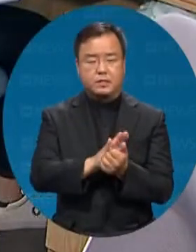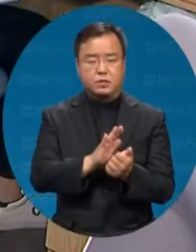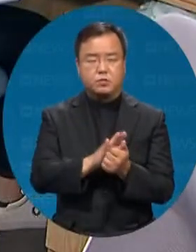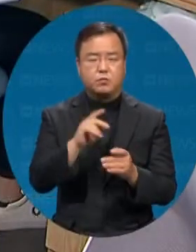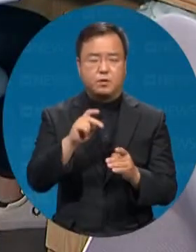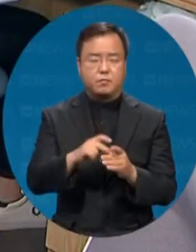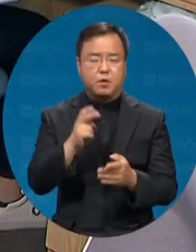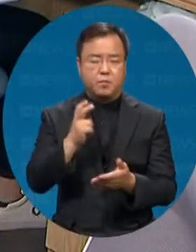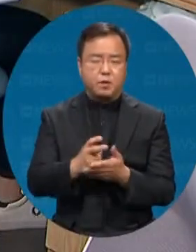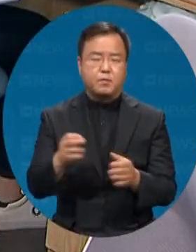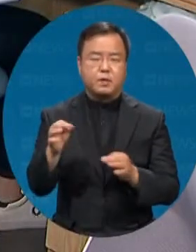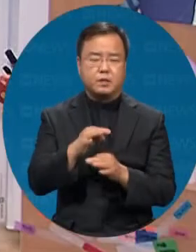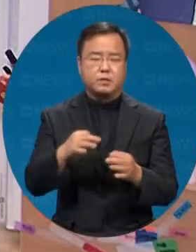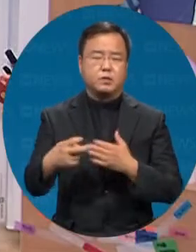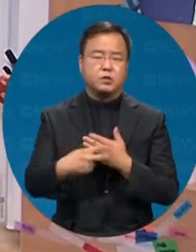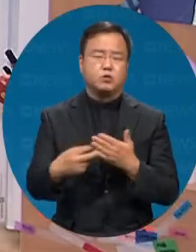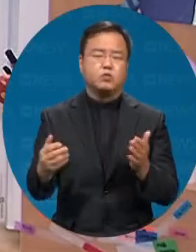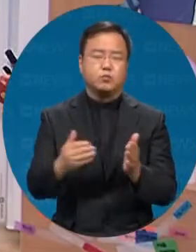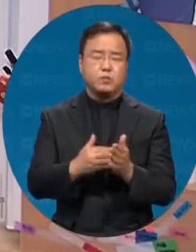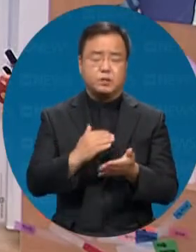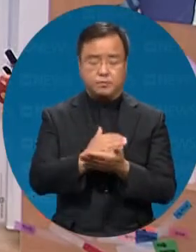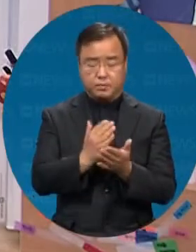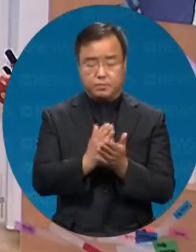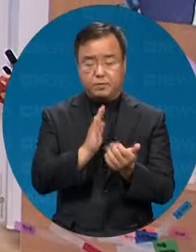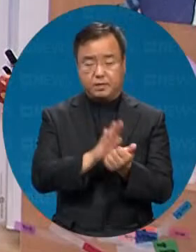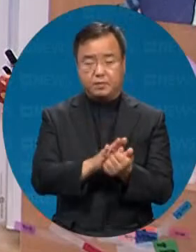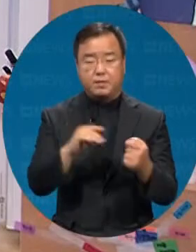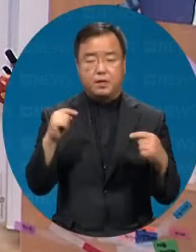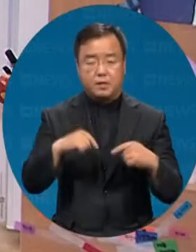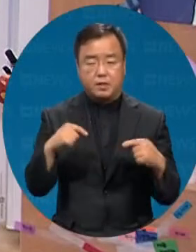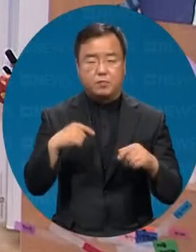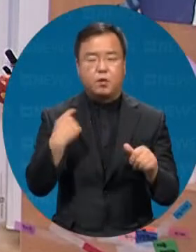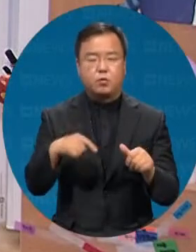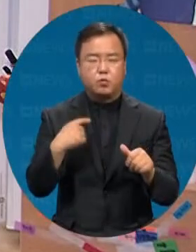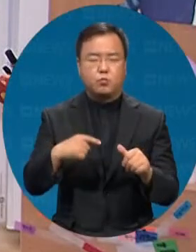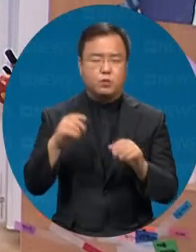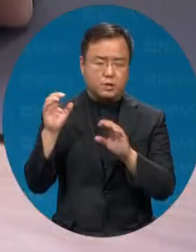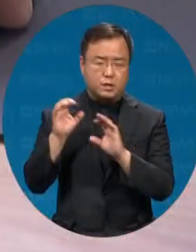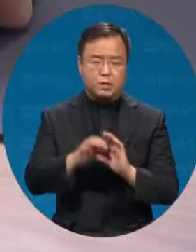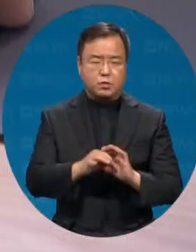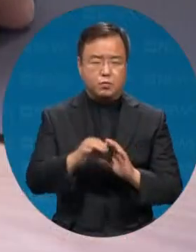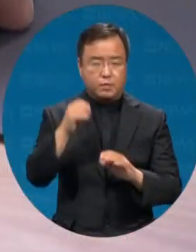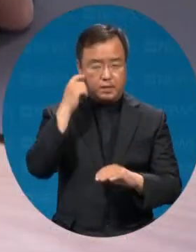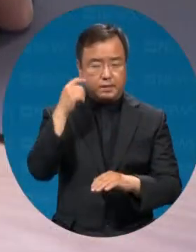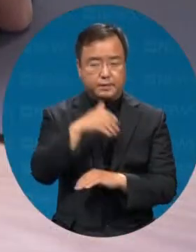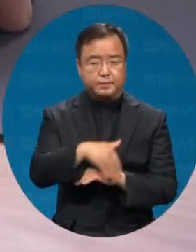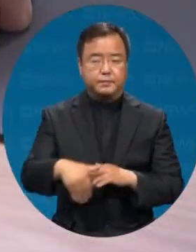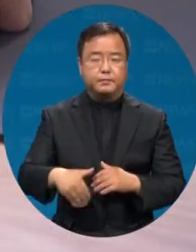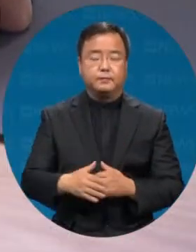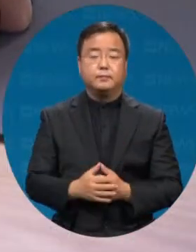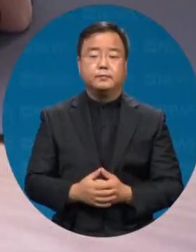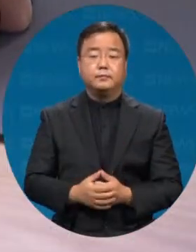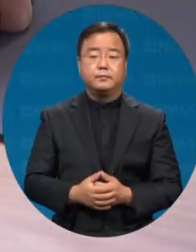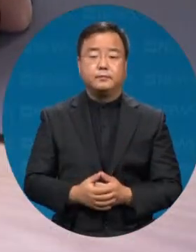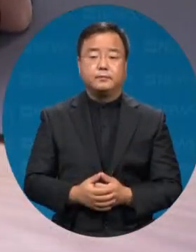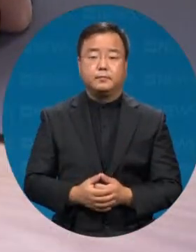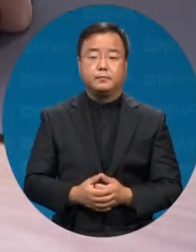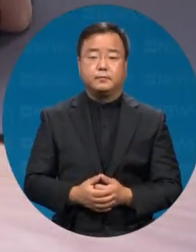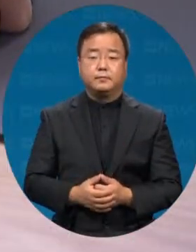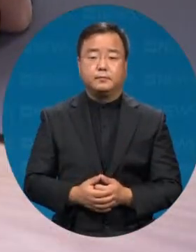의료 등 다각적 주원과 상담과 교육 등 사후관리도 이어갈 계획입니다 ebs 뉴스 박방주